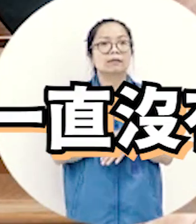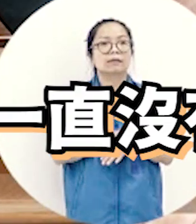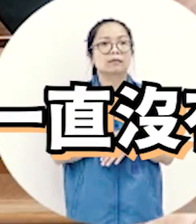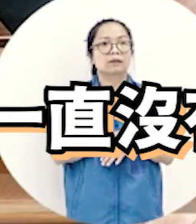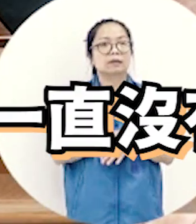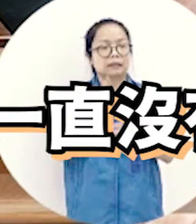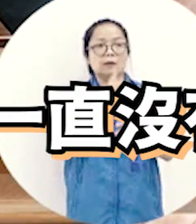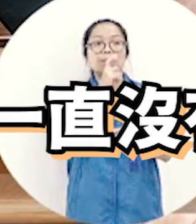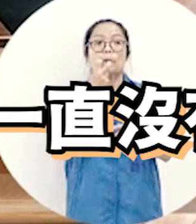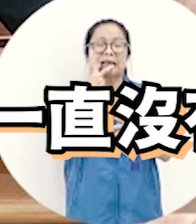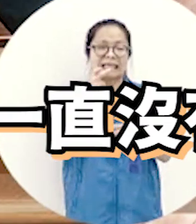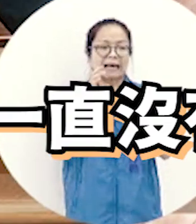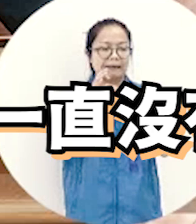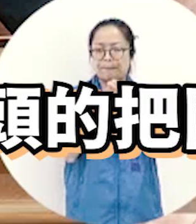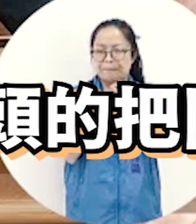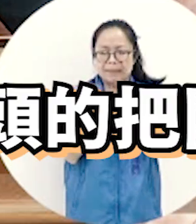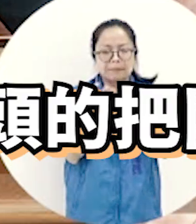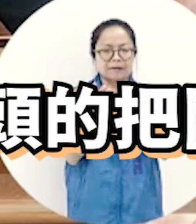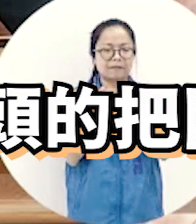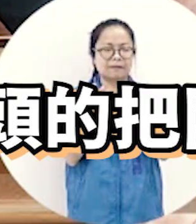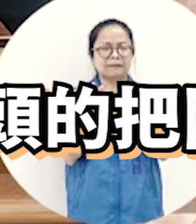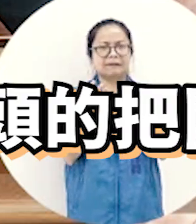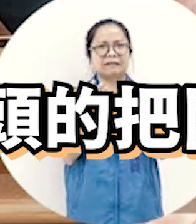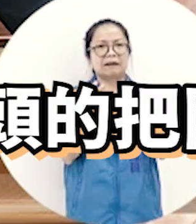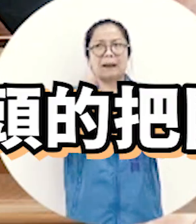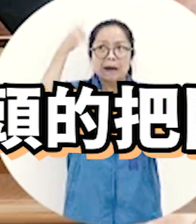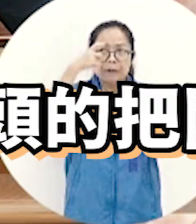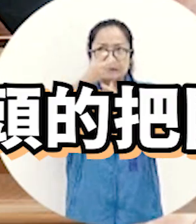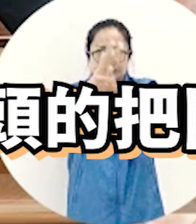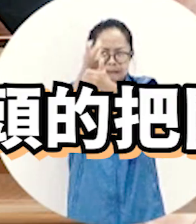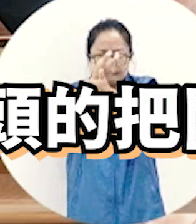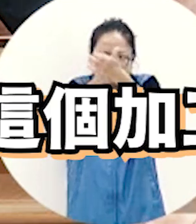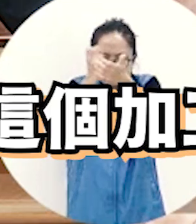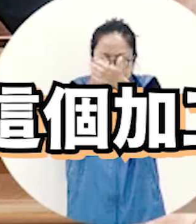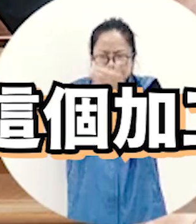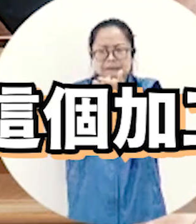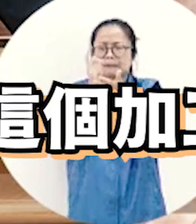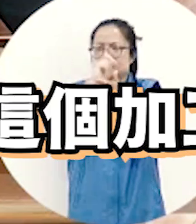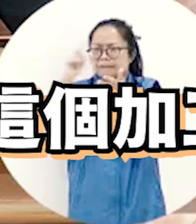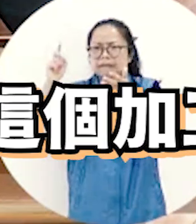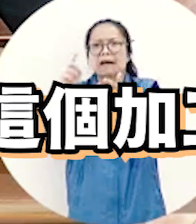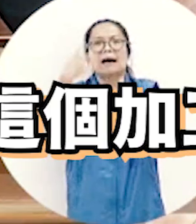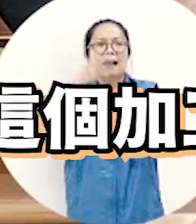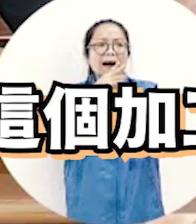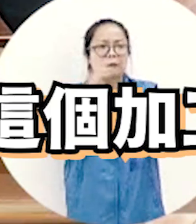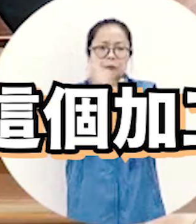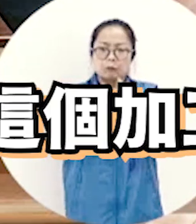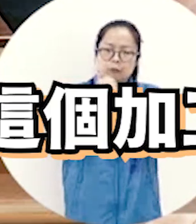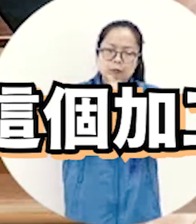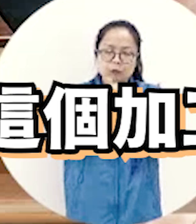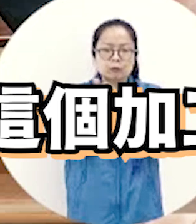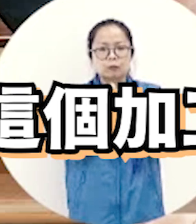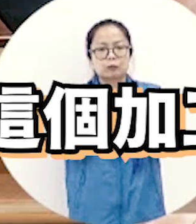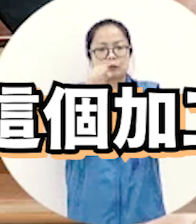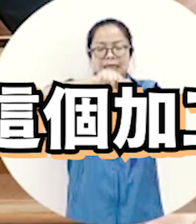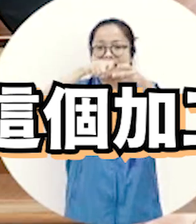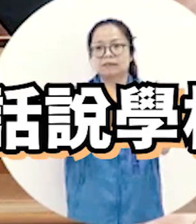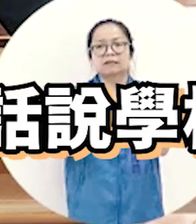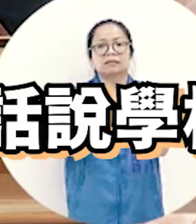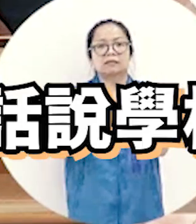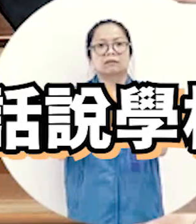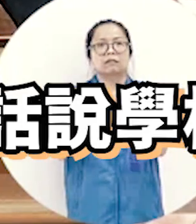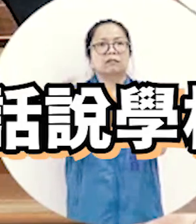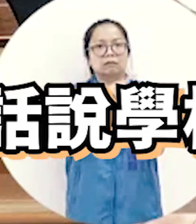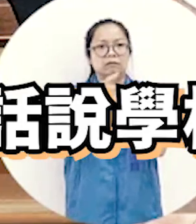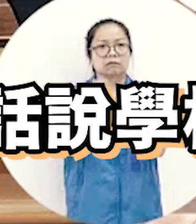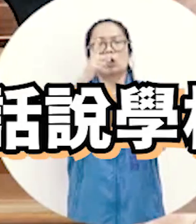中央一直没有办法迟迟把源头的把关，以及我们运输的这个加工厂这个区块，他